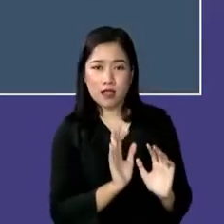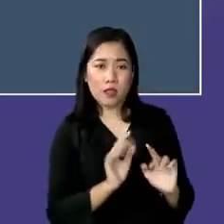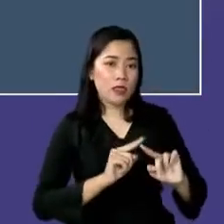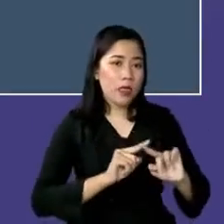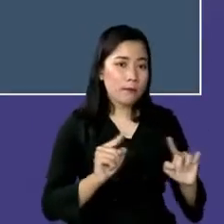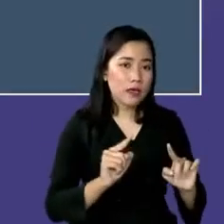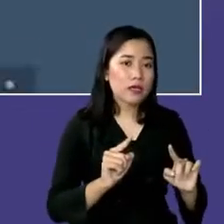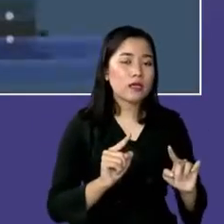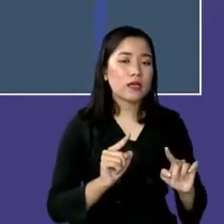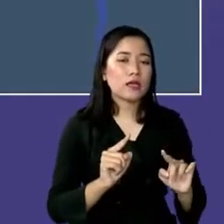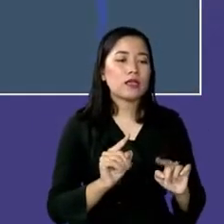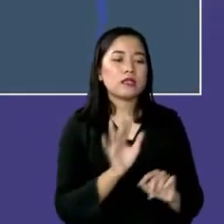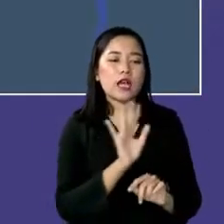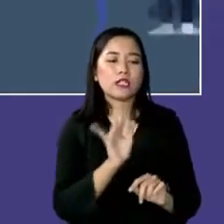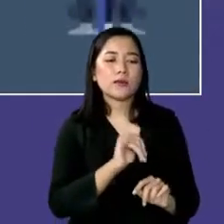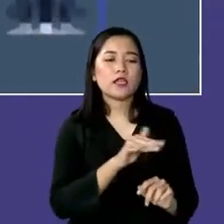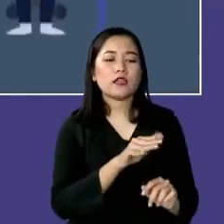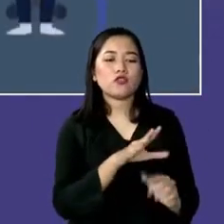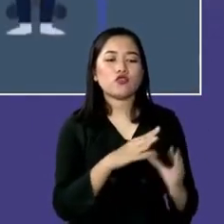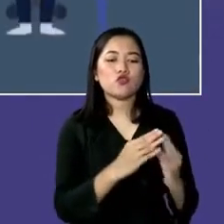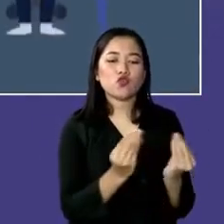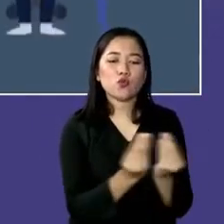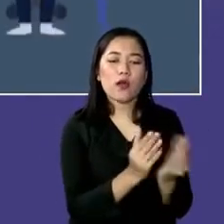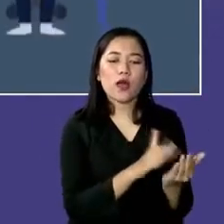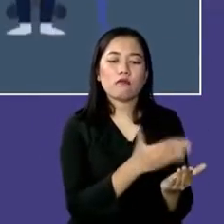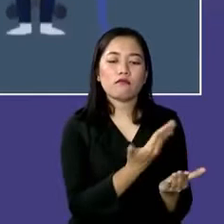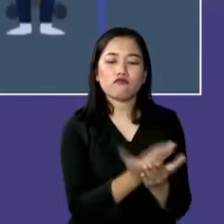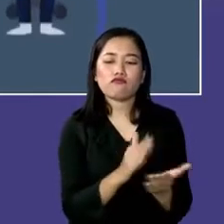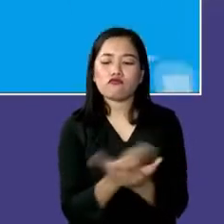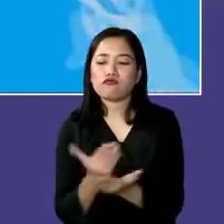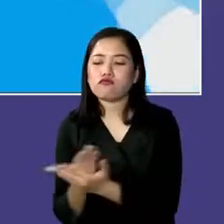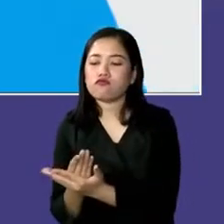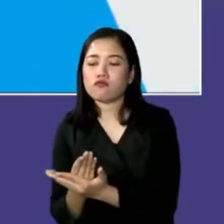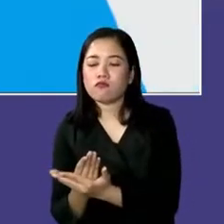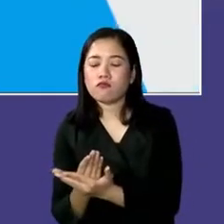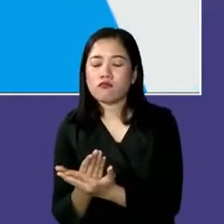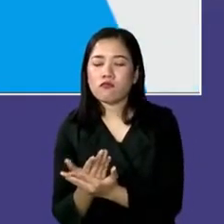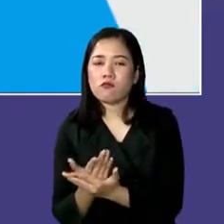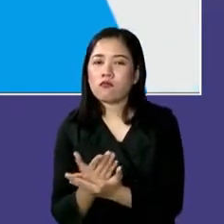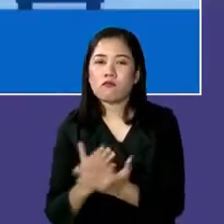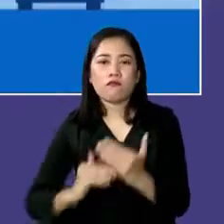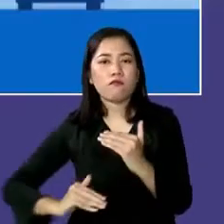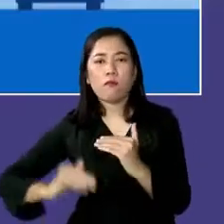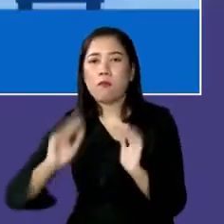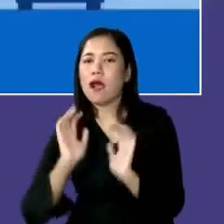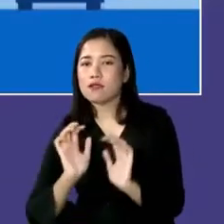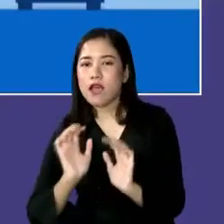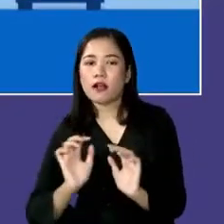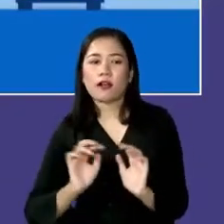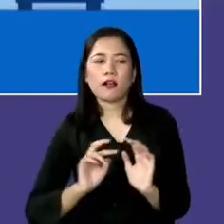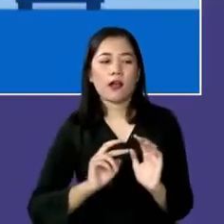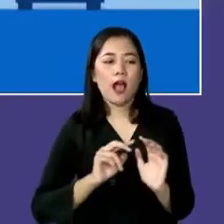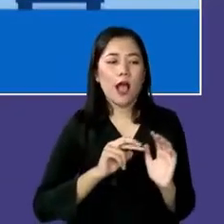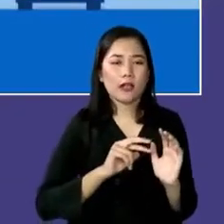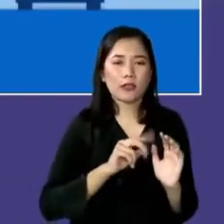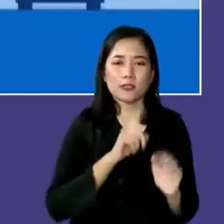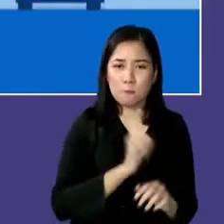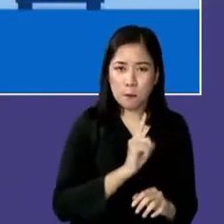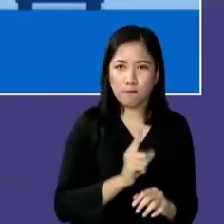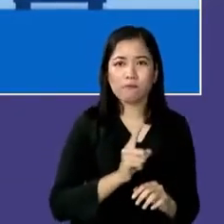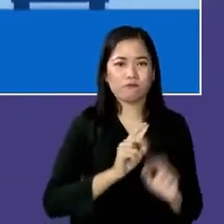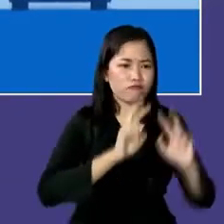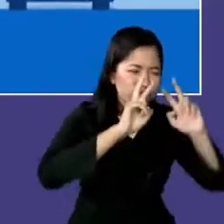jangan sampai angka kematian kita kemudian menjadi tinggi karena Terlambat untuk dideteksi di awal oke 3t itu tetap harus